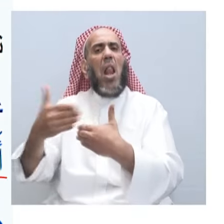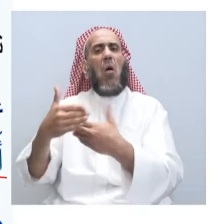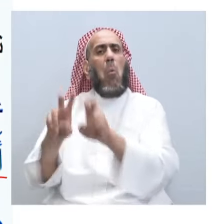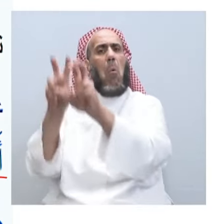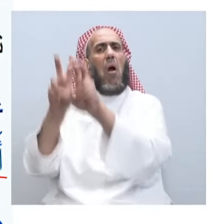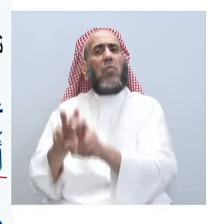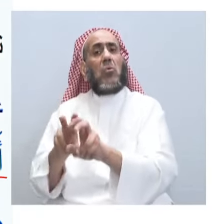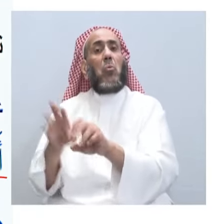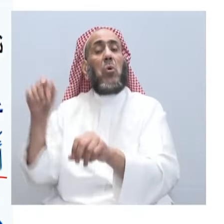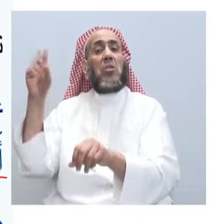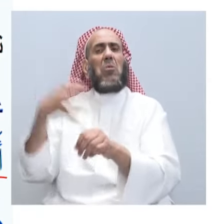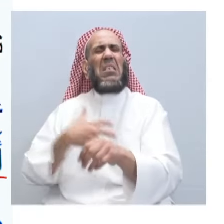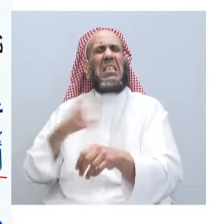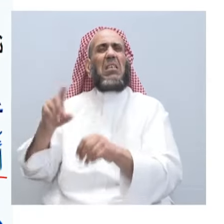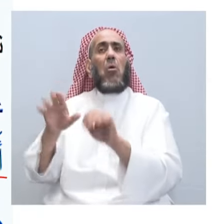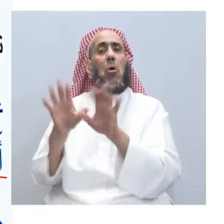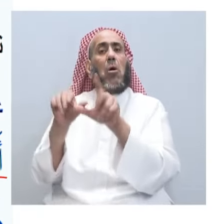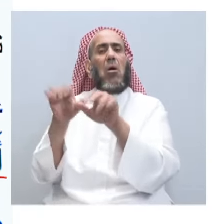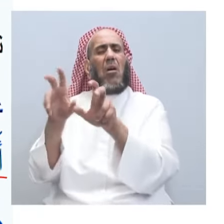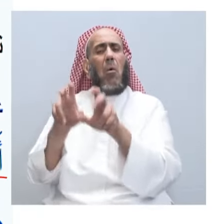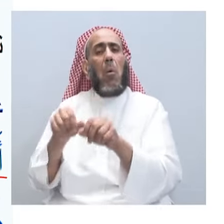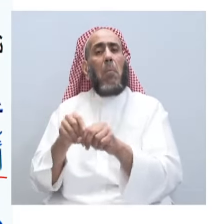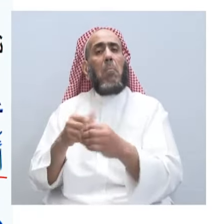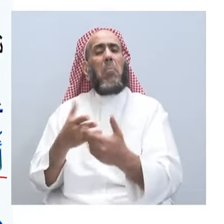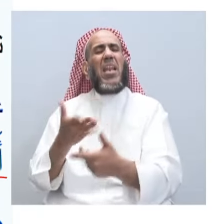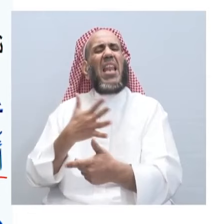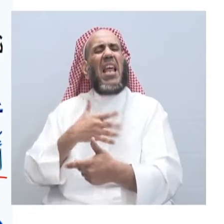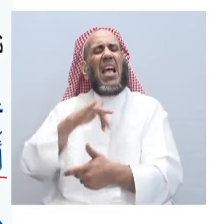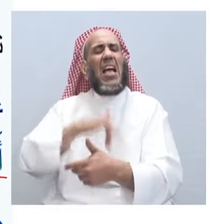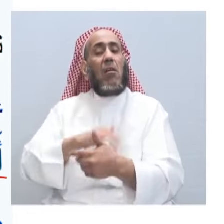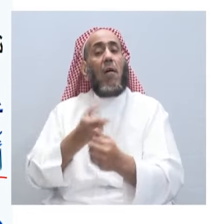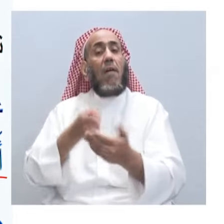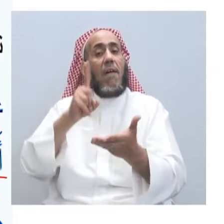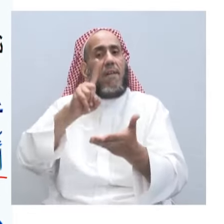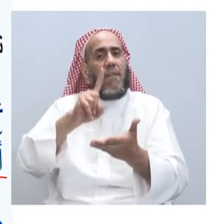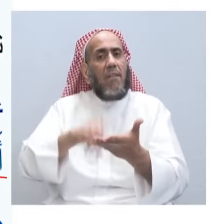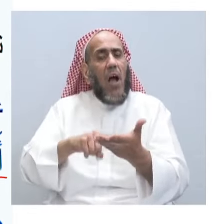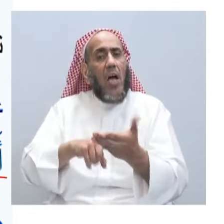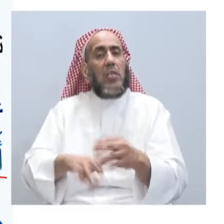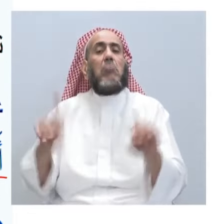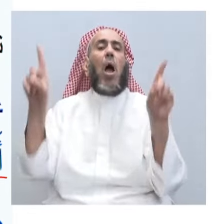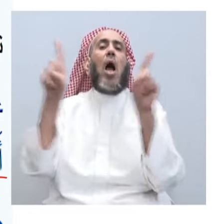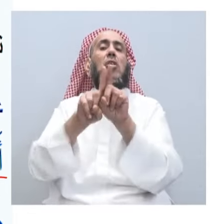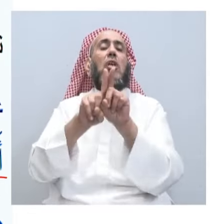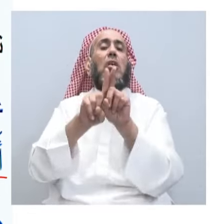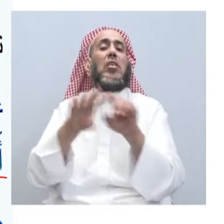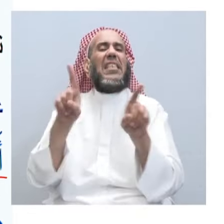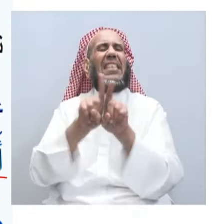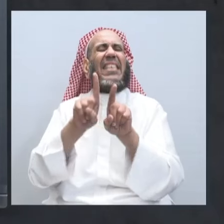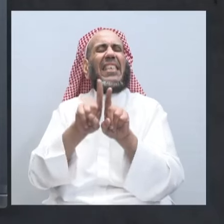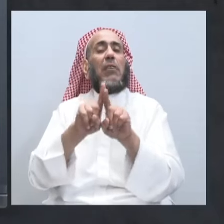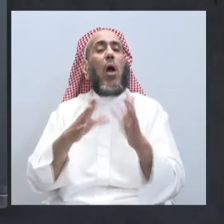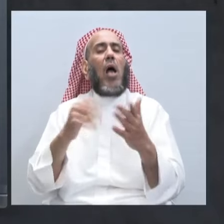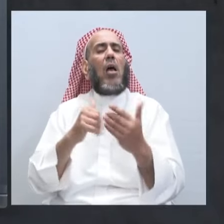الطيره من ردته الطيره من حاجه فقد اشرك وهو شرك اصغر